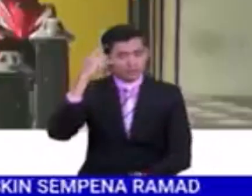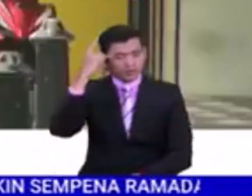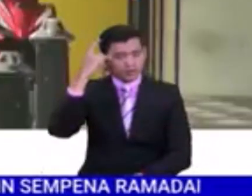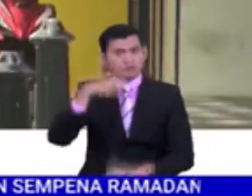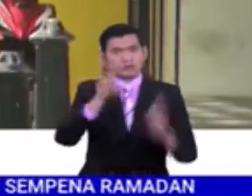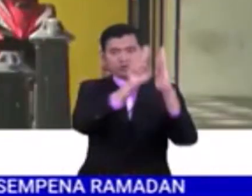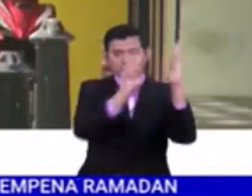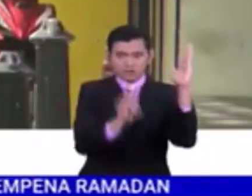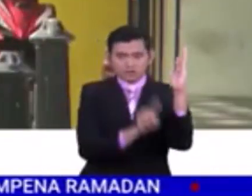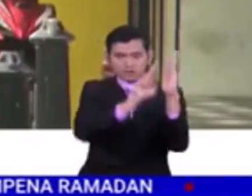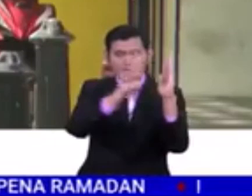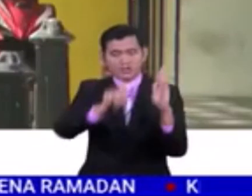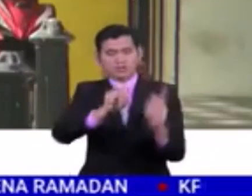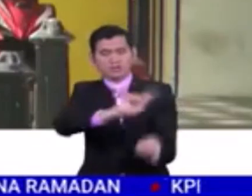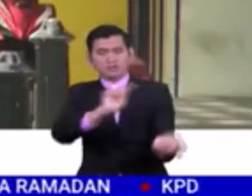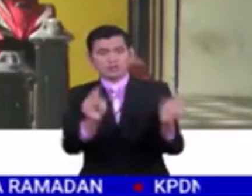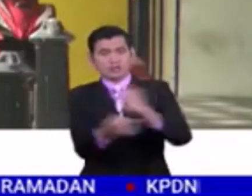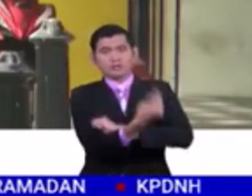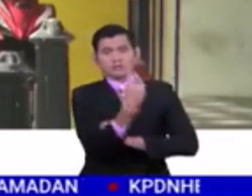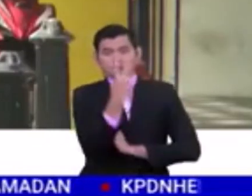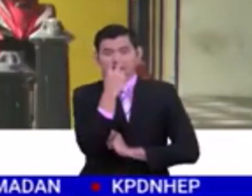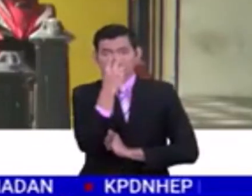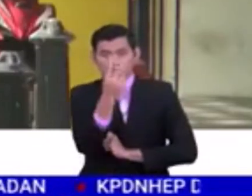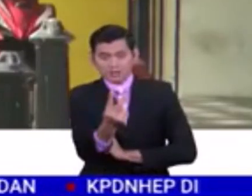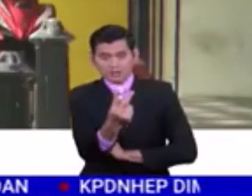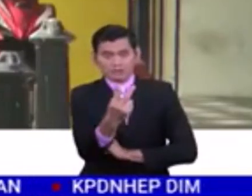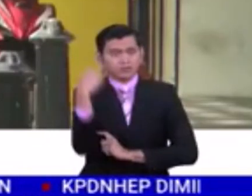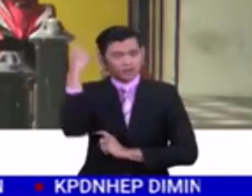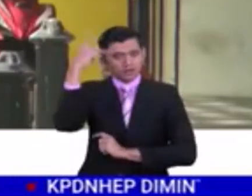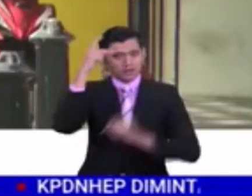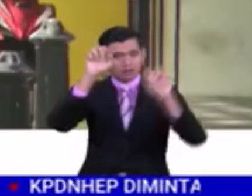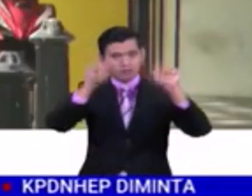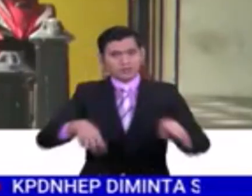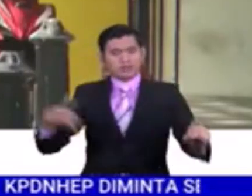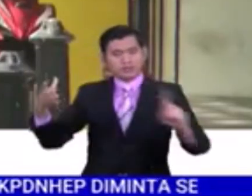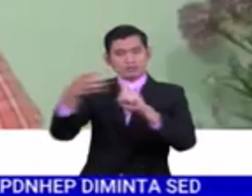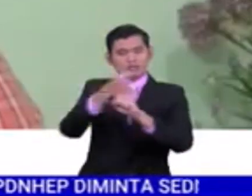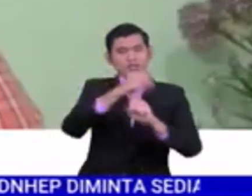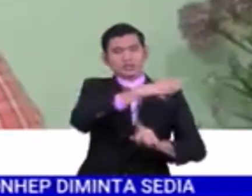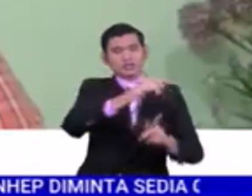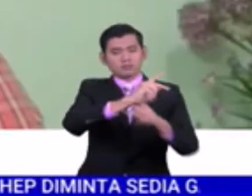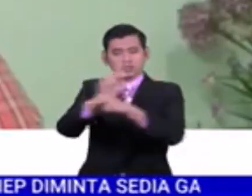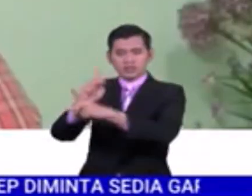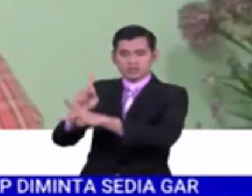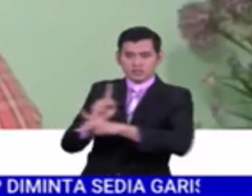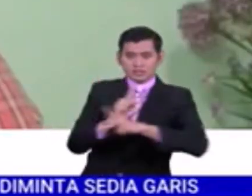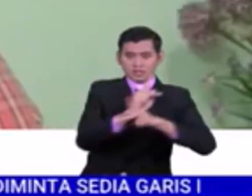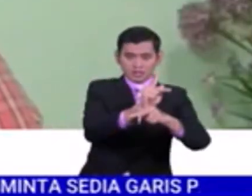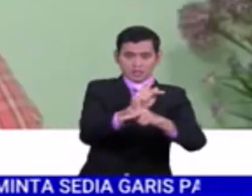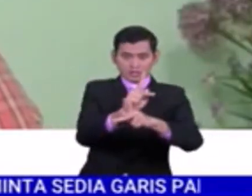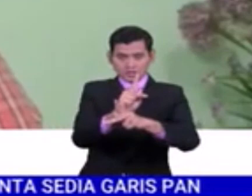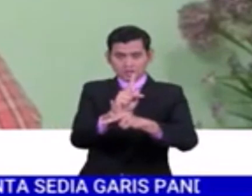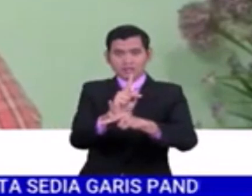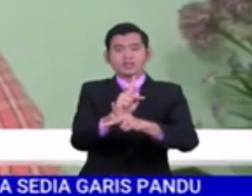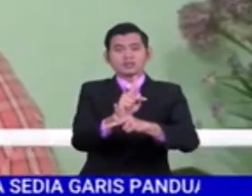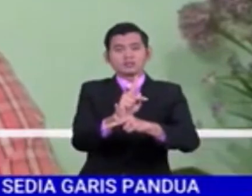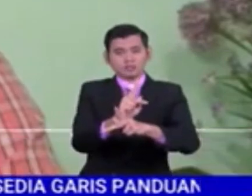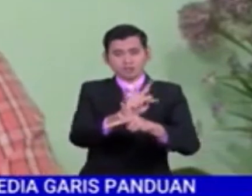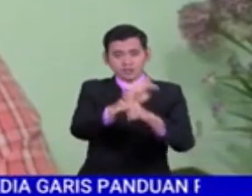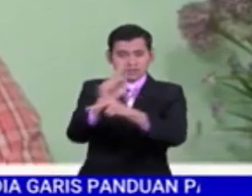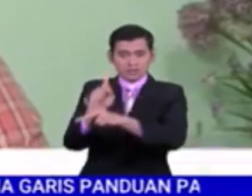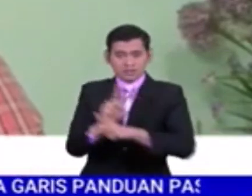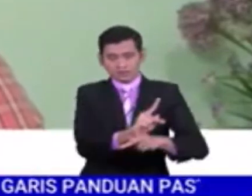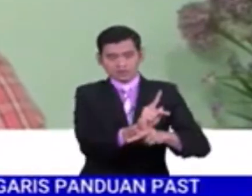memastikan kestabilan politik boleh dicapai sekaligus memelihara mandat rakyat. Ini perlu kerana perlu ada kestabilan